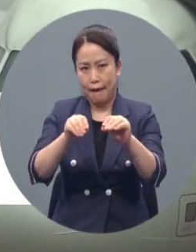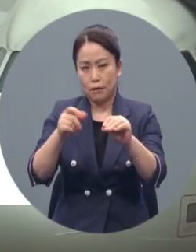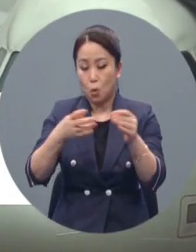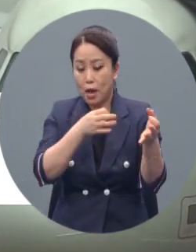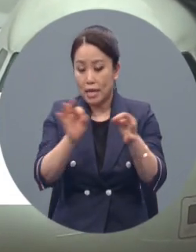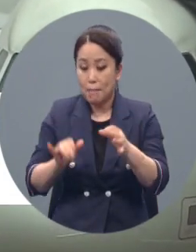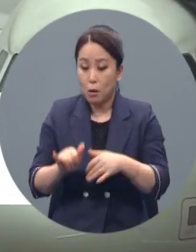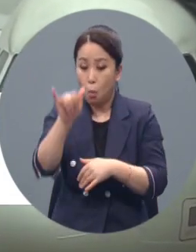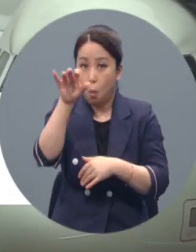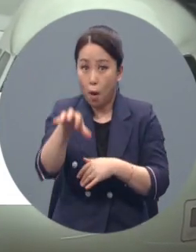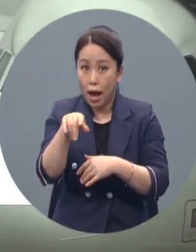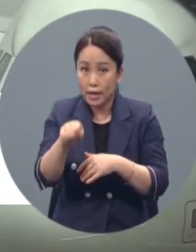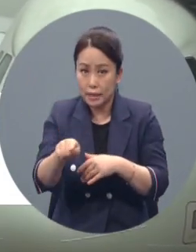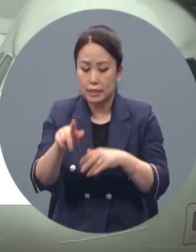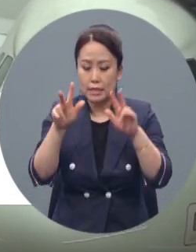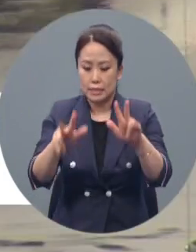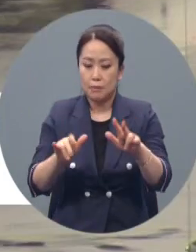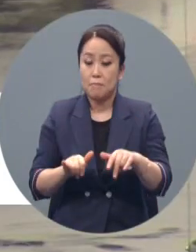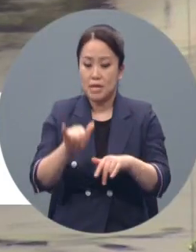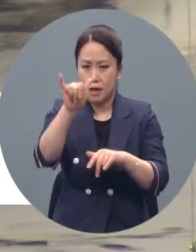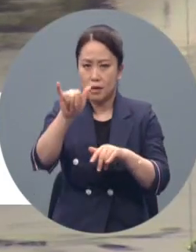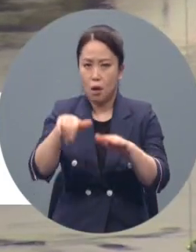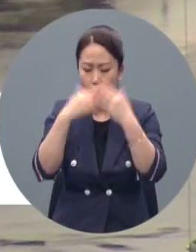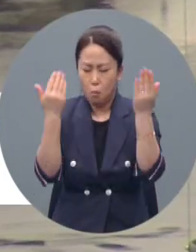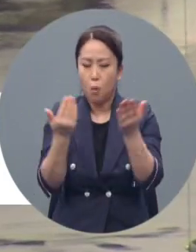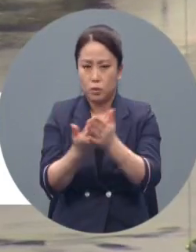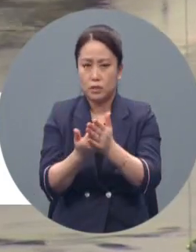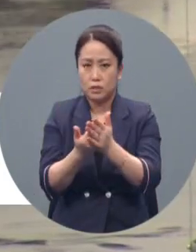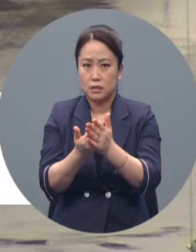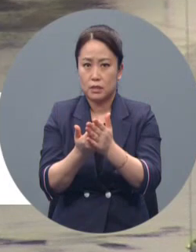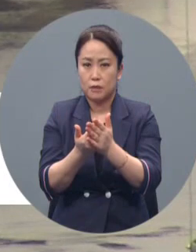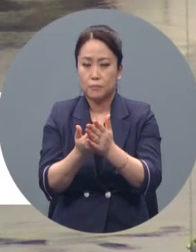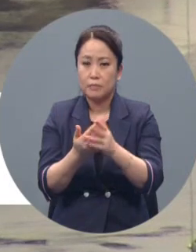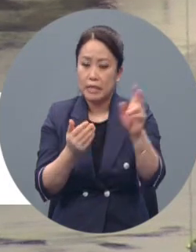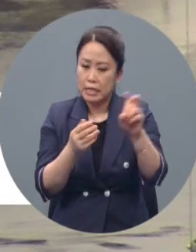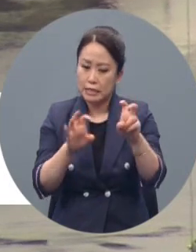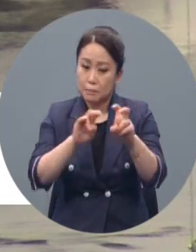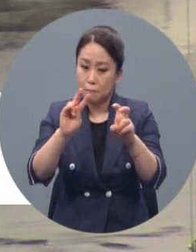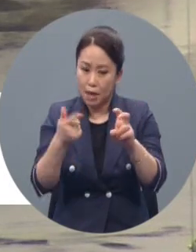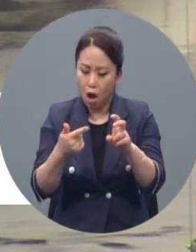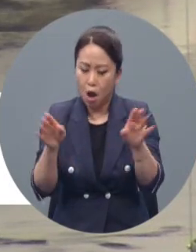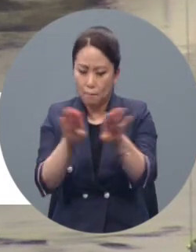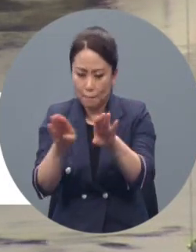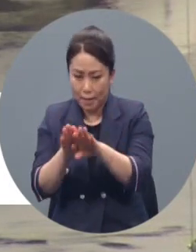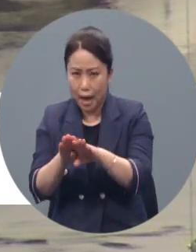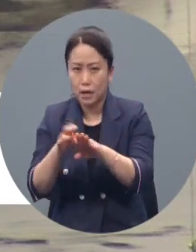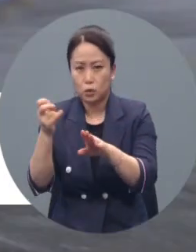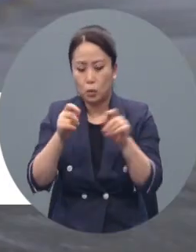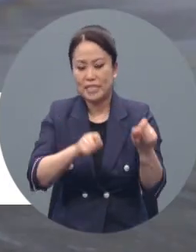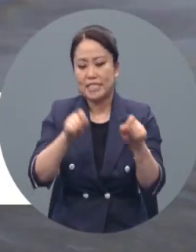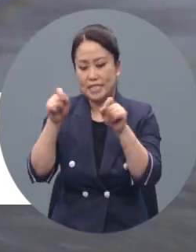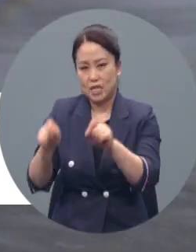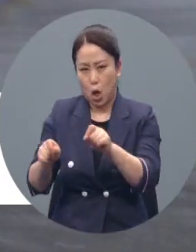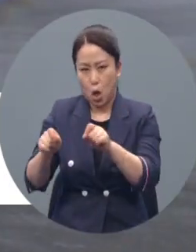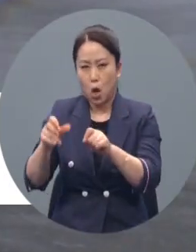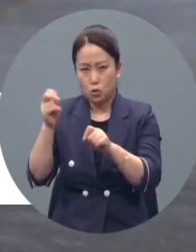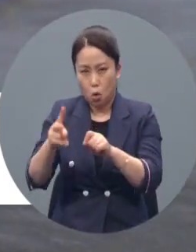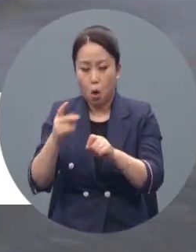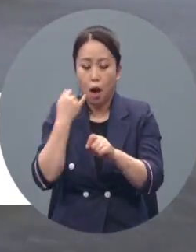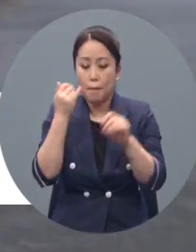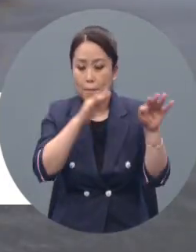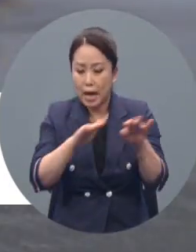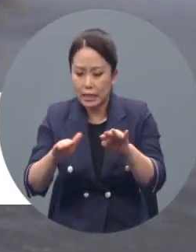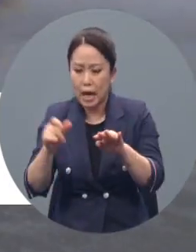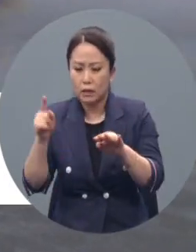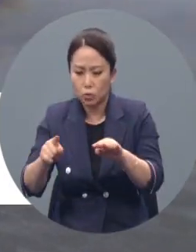김해공항에서는 현재 항공기를 모두 다 항공기 20여 편이 결항되거나 지연되는 등 바닷길과